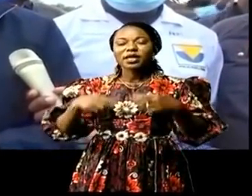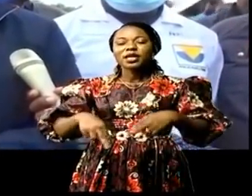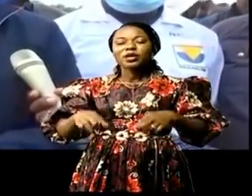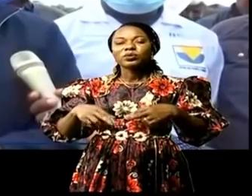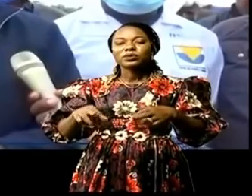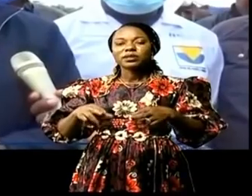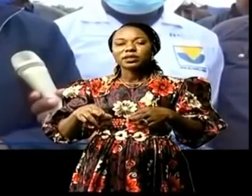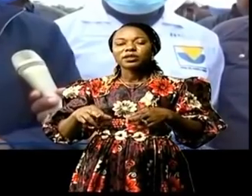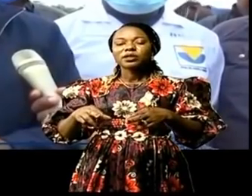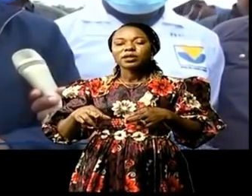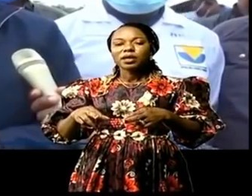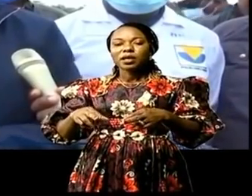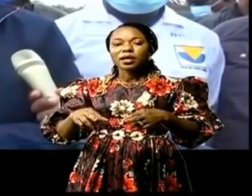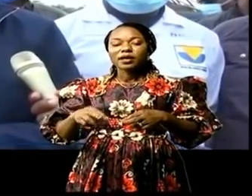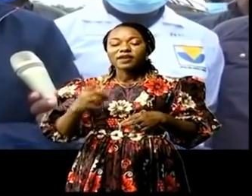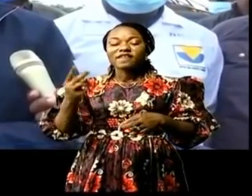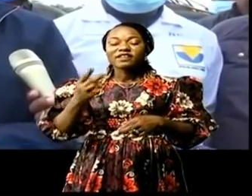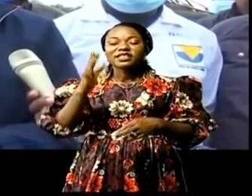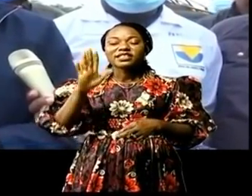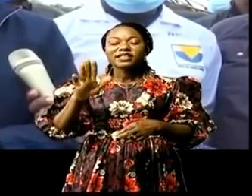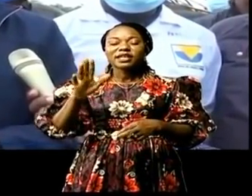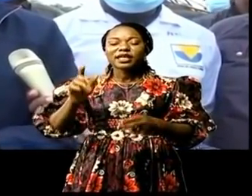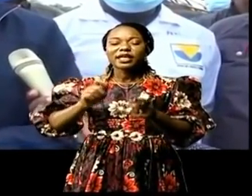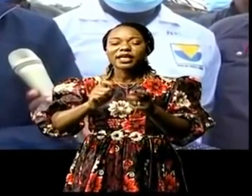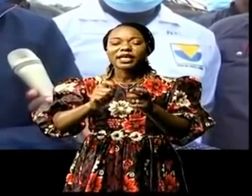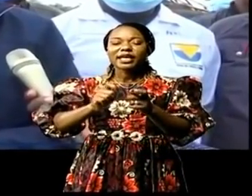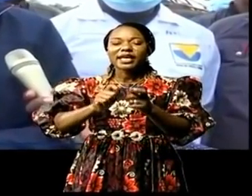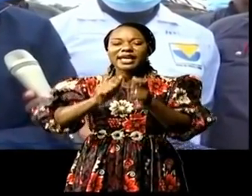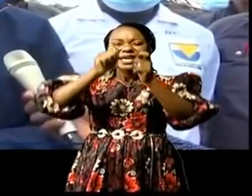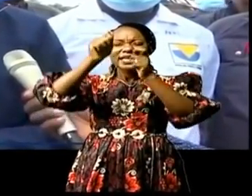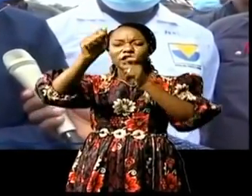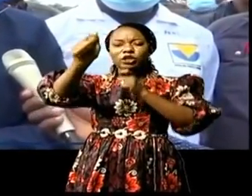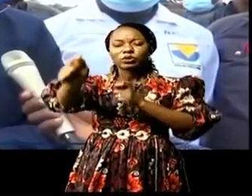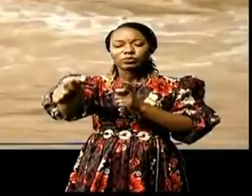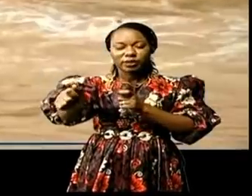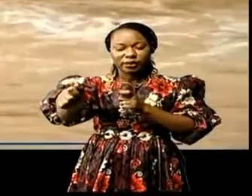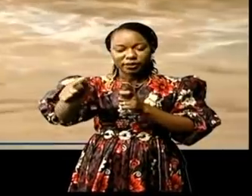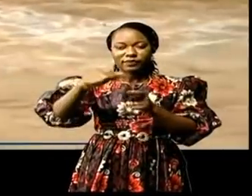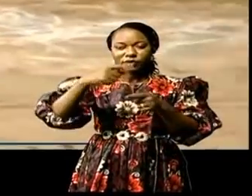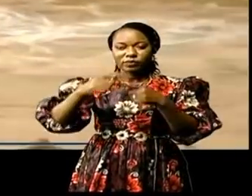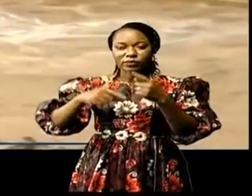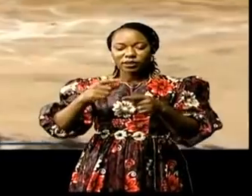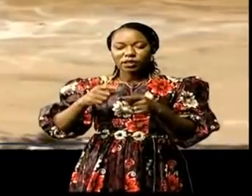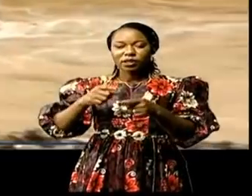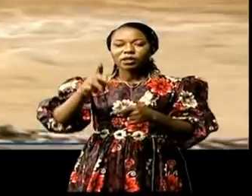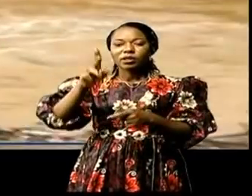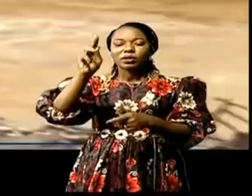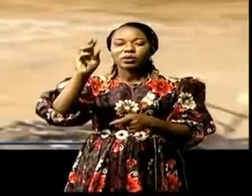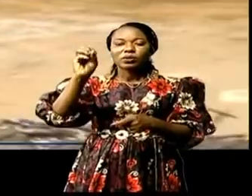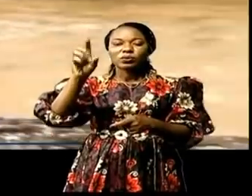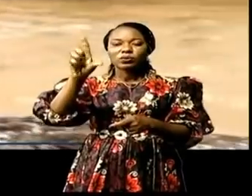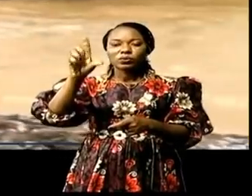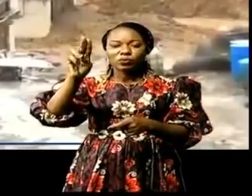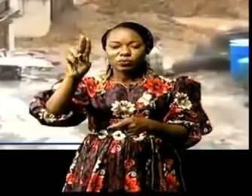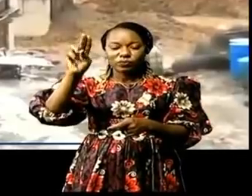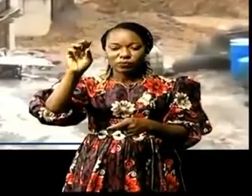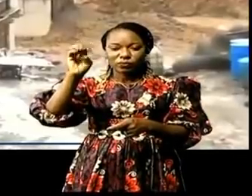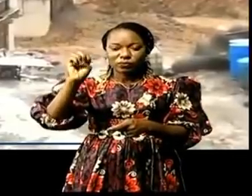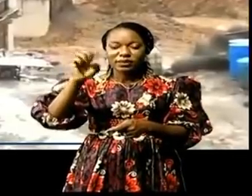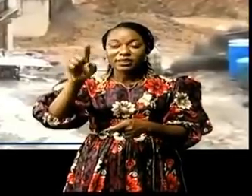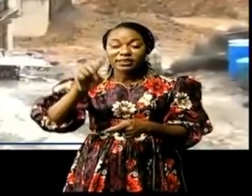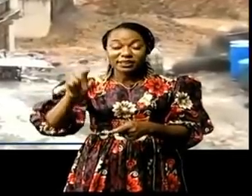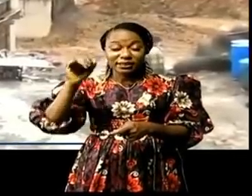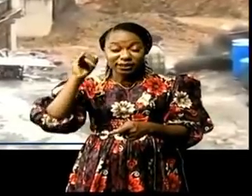nous allons faire partout de la route Kolwezi jusqu'à Boulour. Concernant le pont jeté sous la rivière Panda, le gouverneur